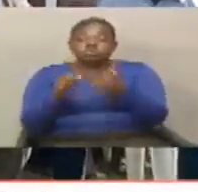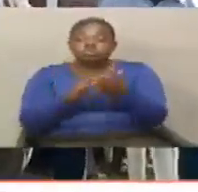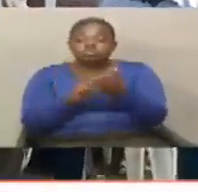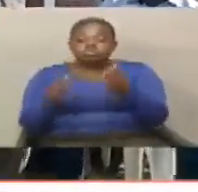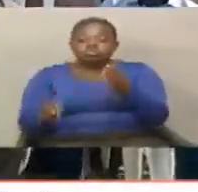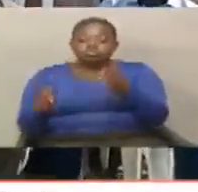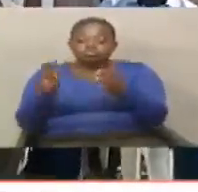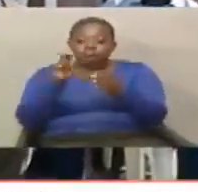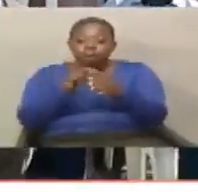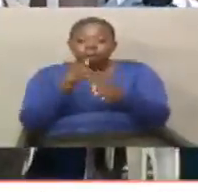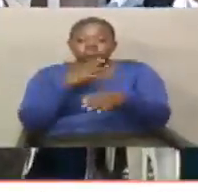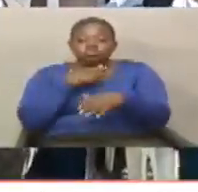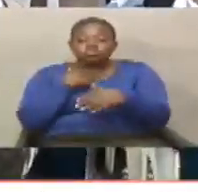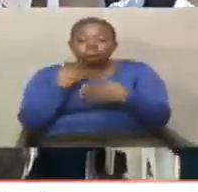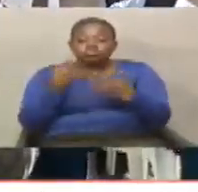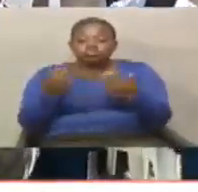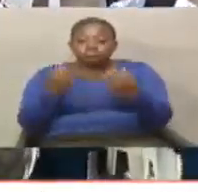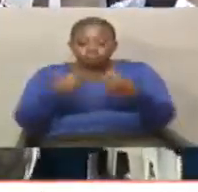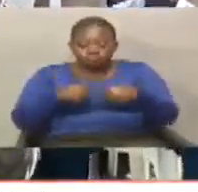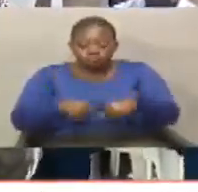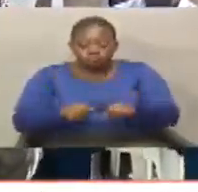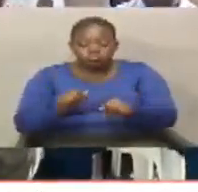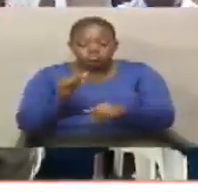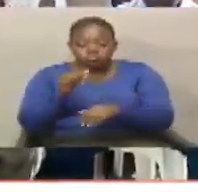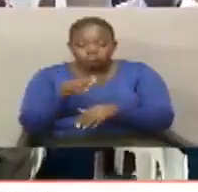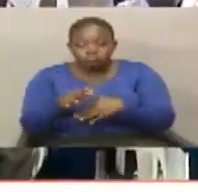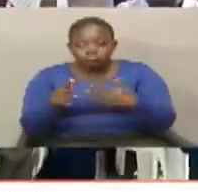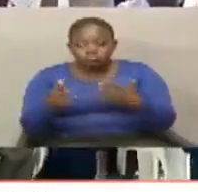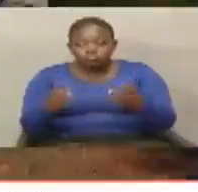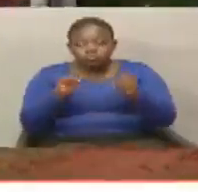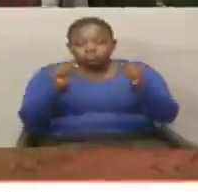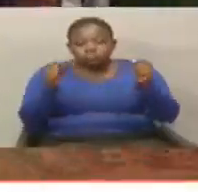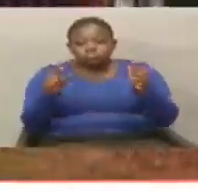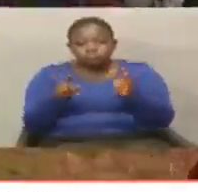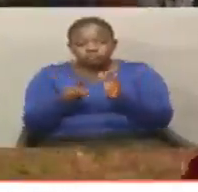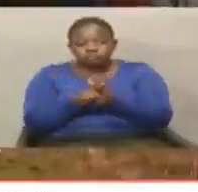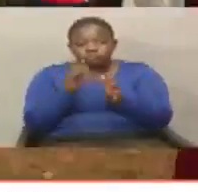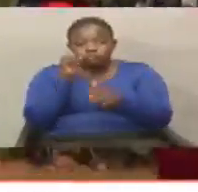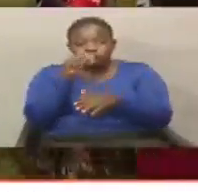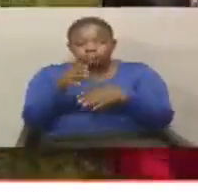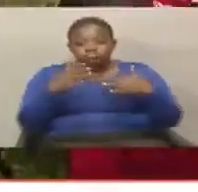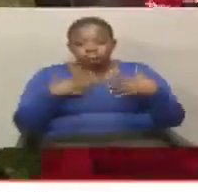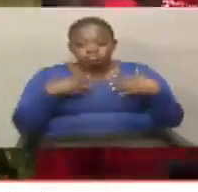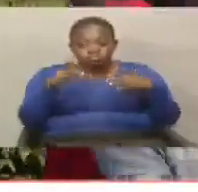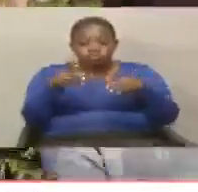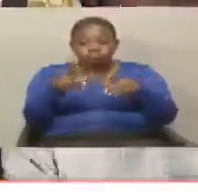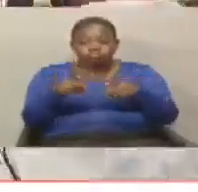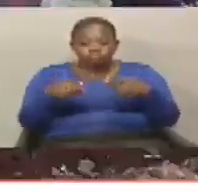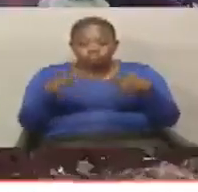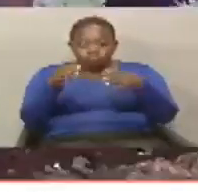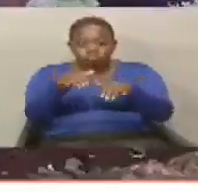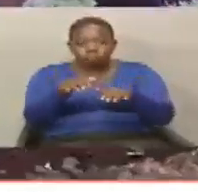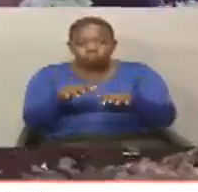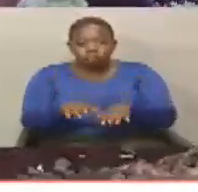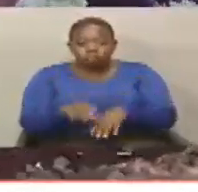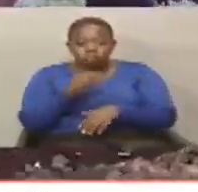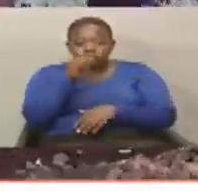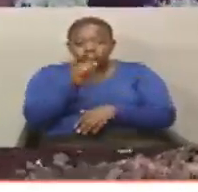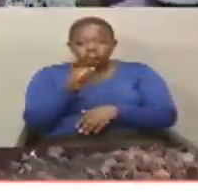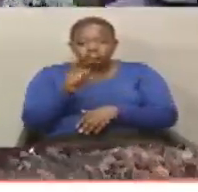ng'abuuka kino nga yabadde mu kikolwa kino eky'obumenyi bw'amateeka. Oluvannyuma omubiri gw'omugenzi gugalamiziddwa ku bijja